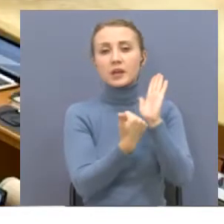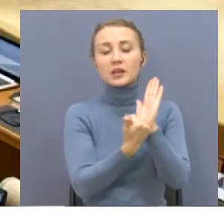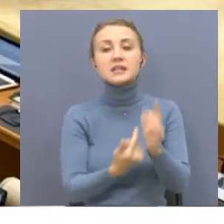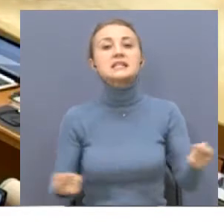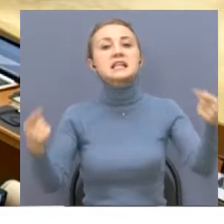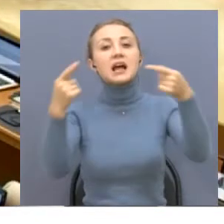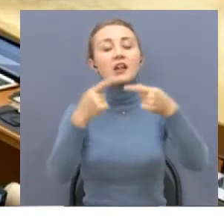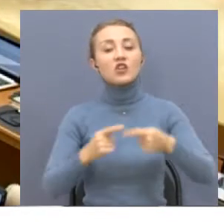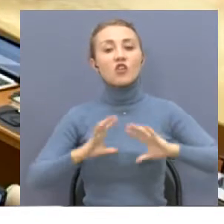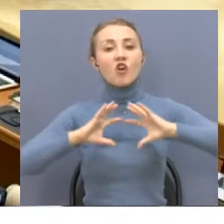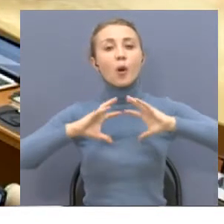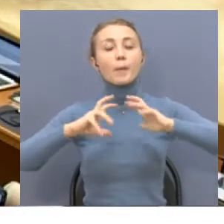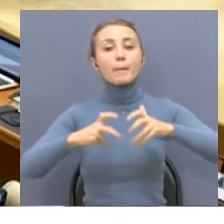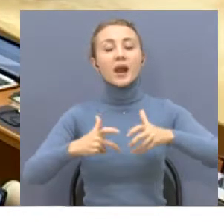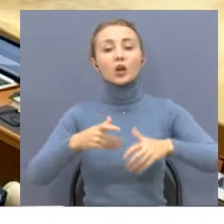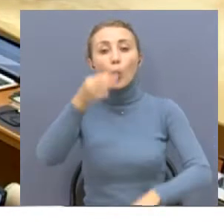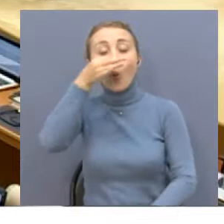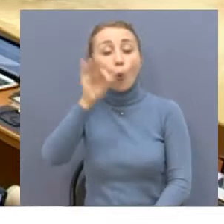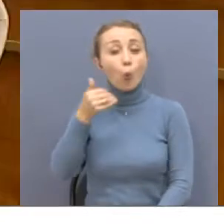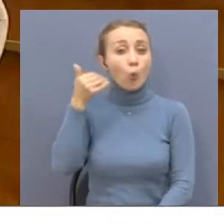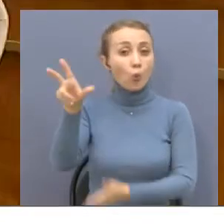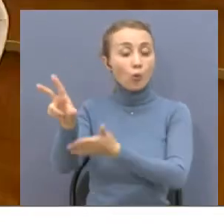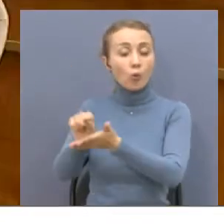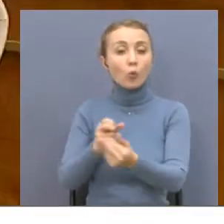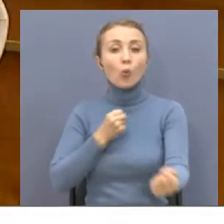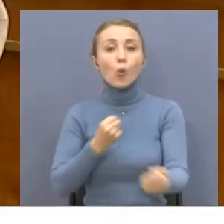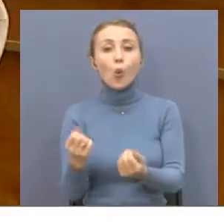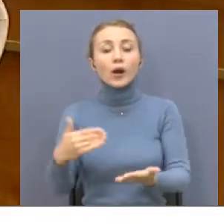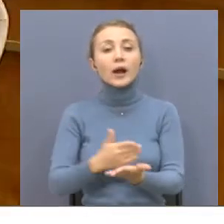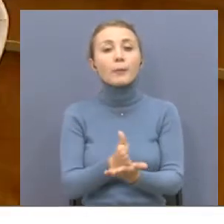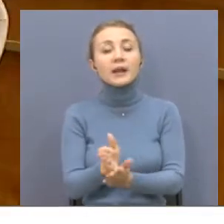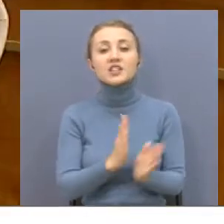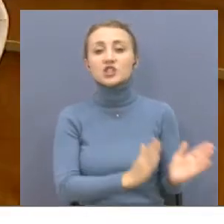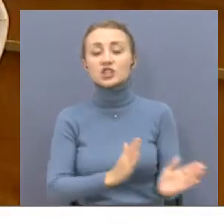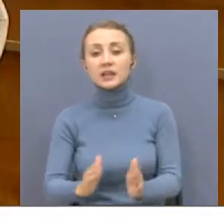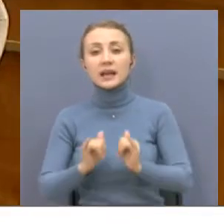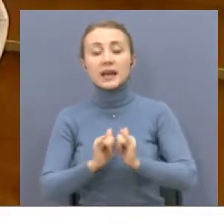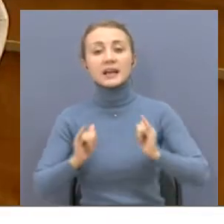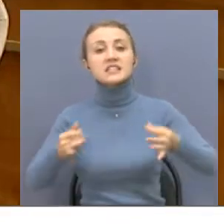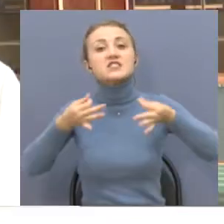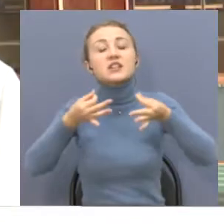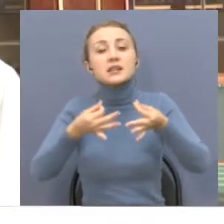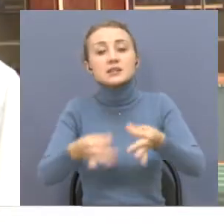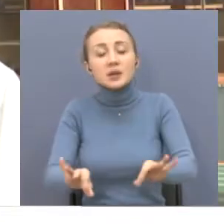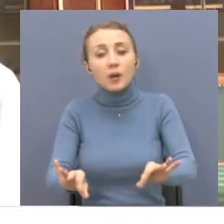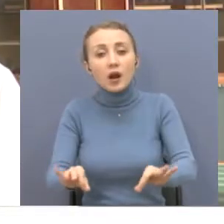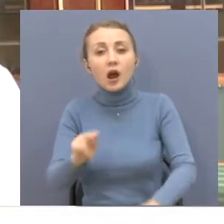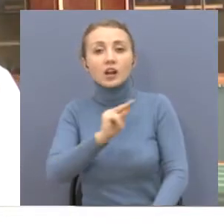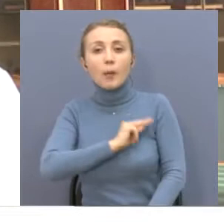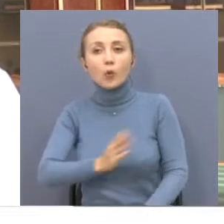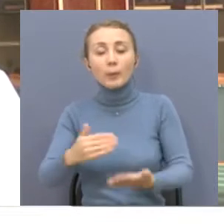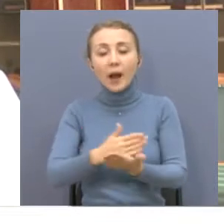жүйені нығайтуға, демократияны дамытуға ықпал етеді. Саяси партиялардың жұмысын жан Дандрады деді мемлекет басшысы.